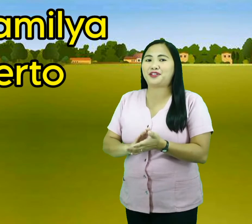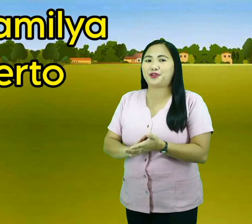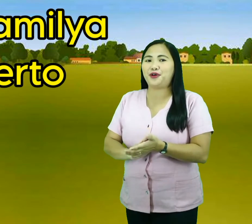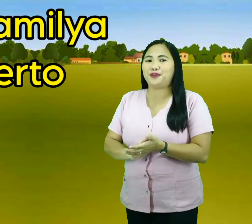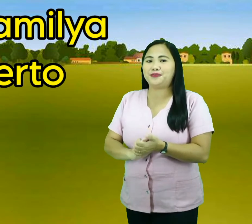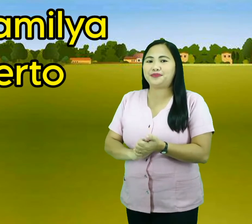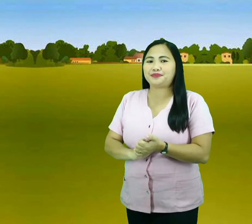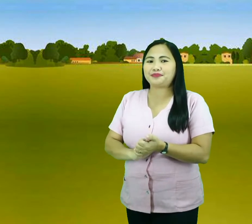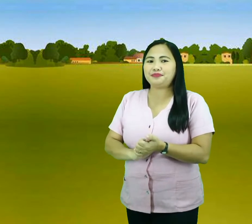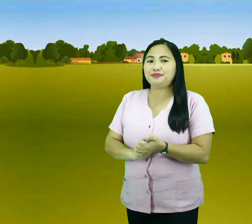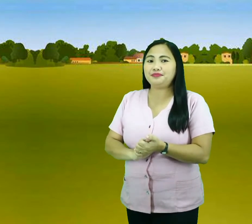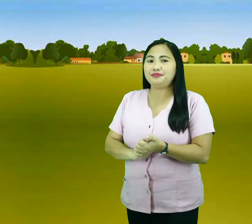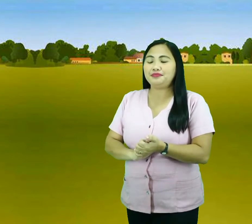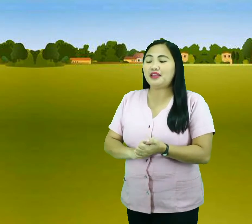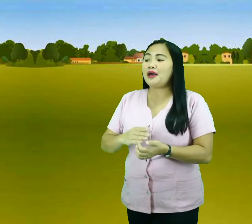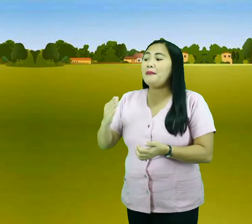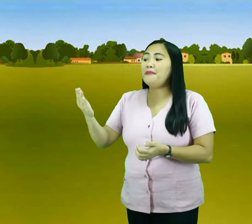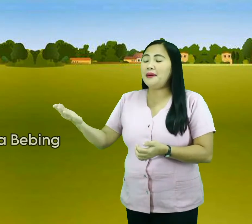ni Berto?